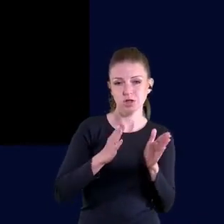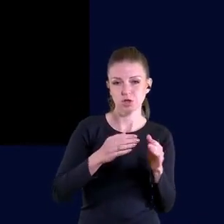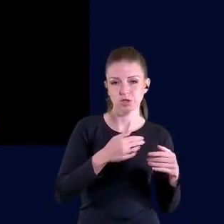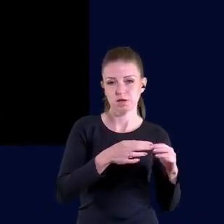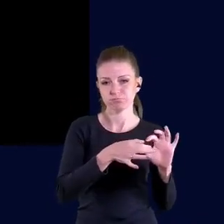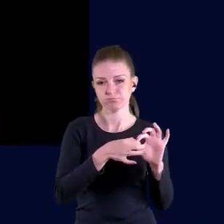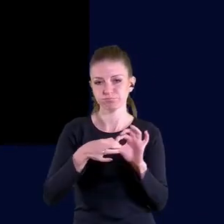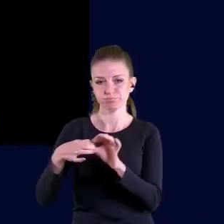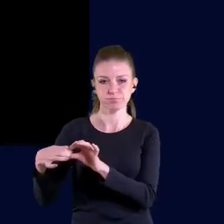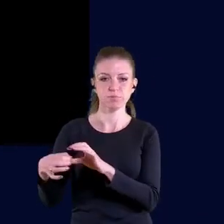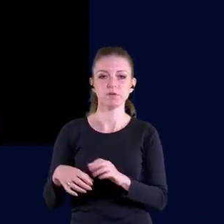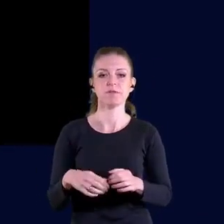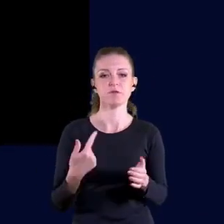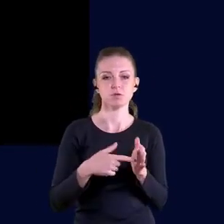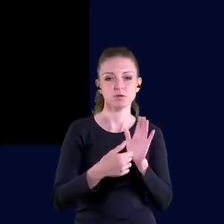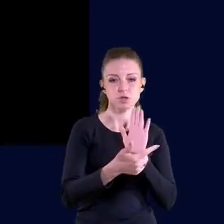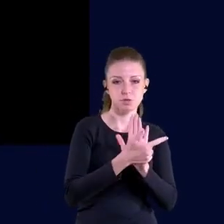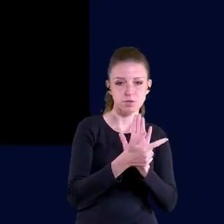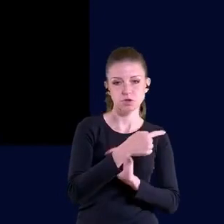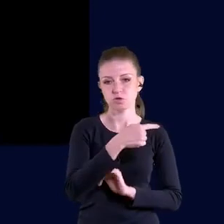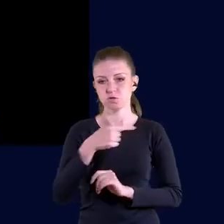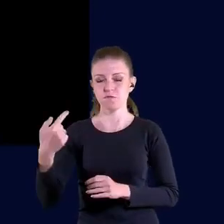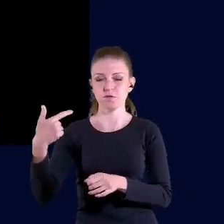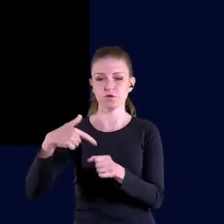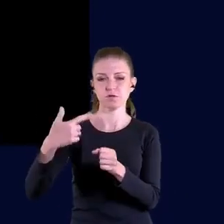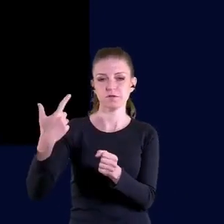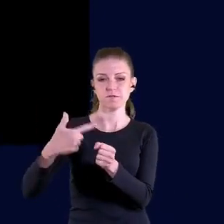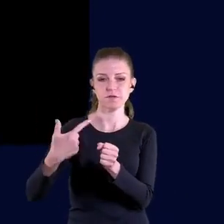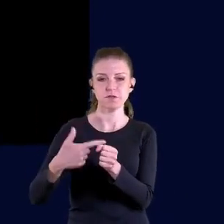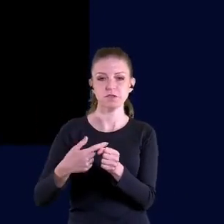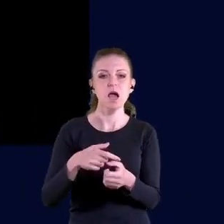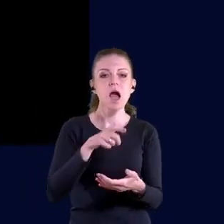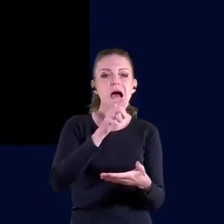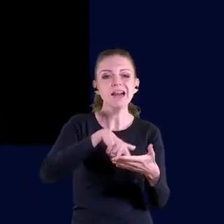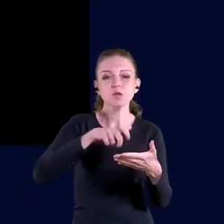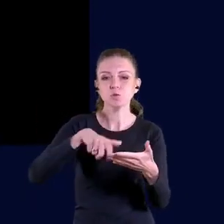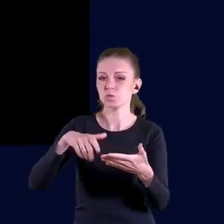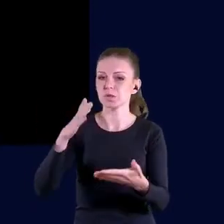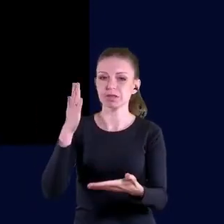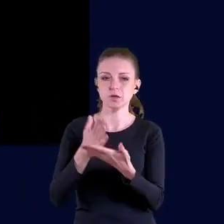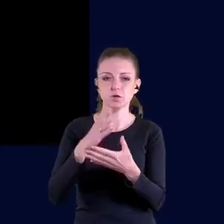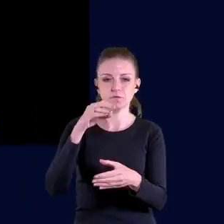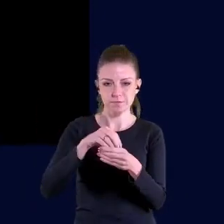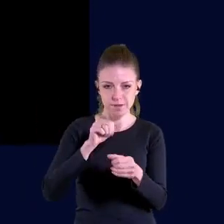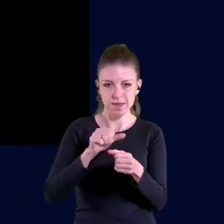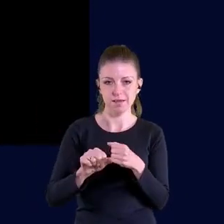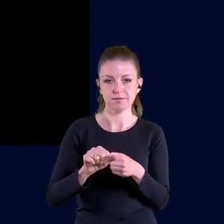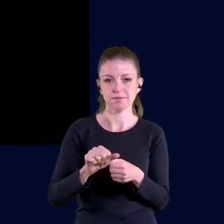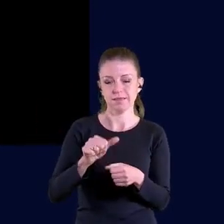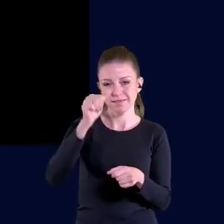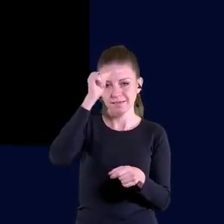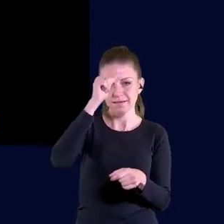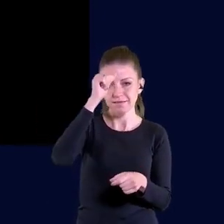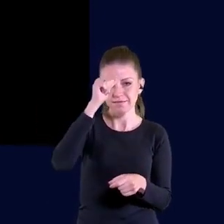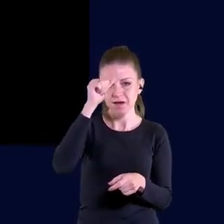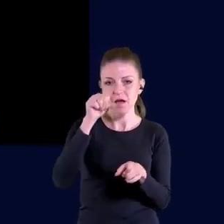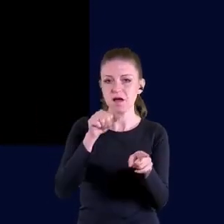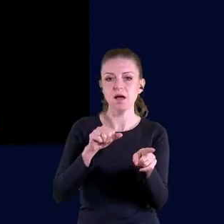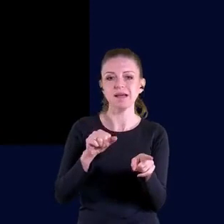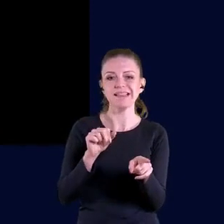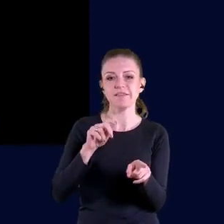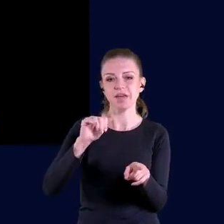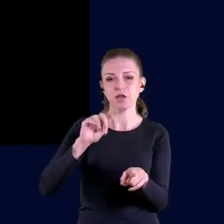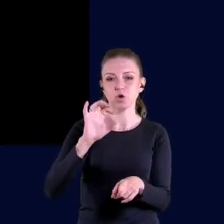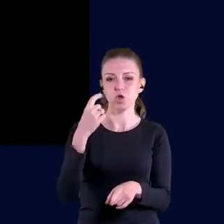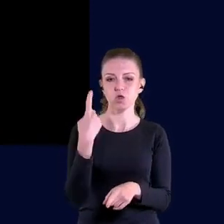i były to artykuły z czasopism wyłącznie te które posiadały identyfikatory do i dlaczego